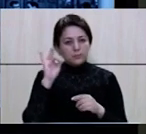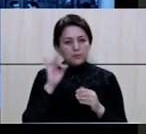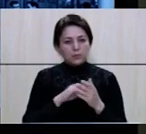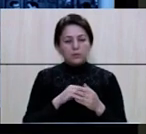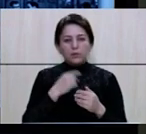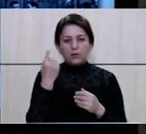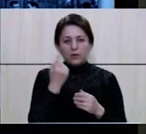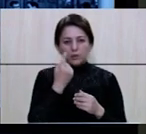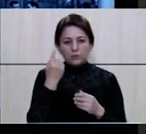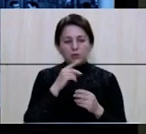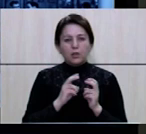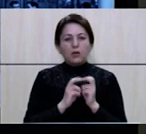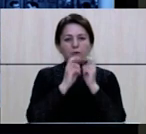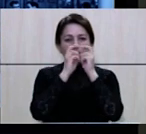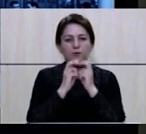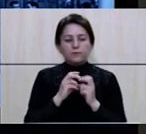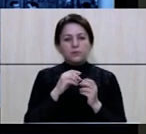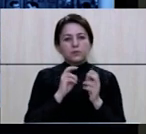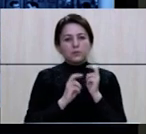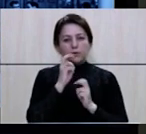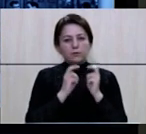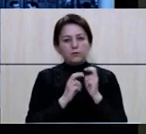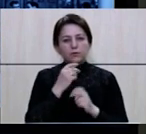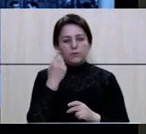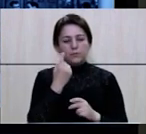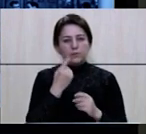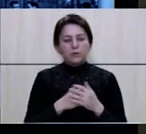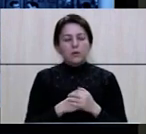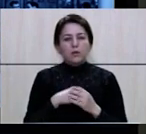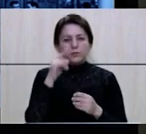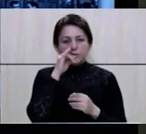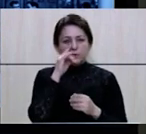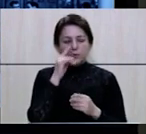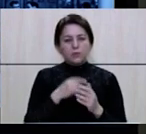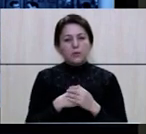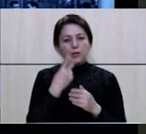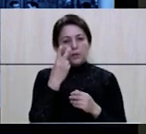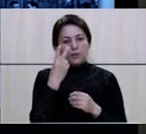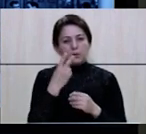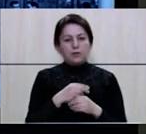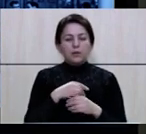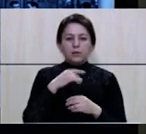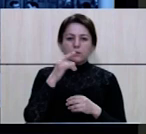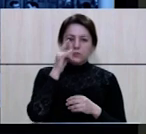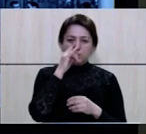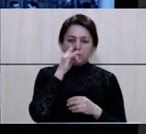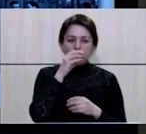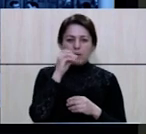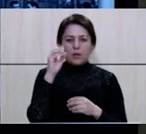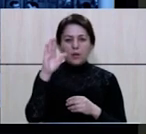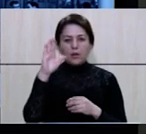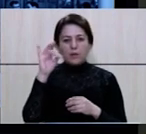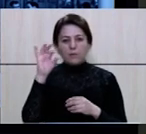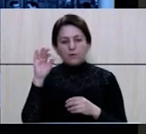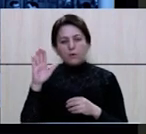respublikamizdagi yagona lift zavodi hisoblanadi. Samarqandda ikkita muassasa, Samarqand Yevroosiyo lift